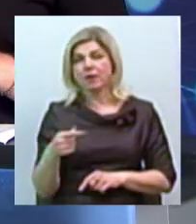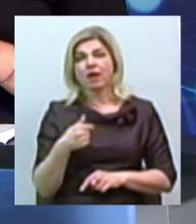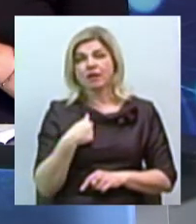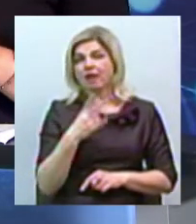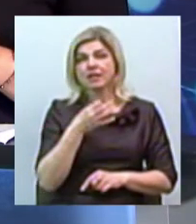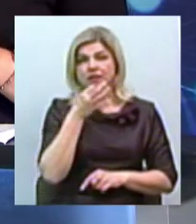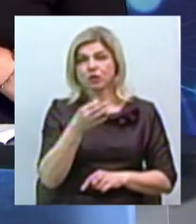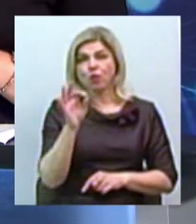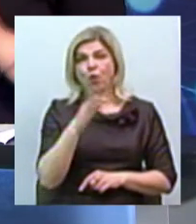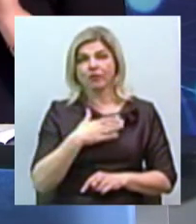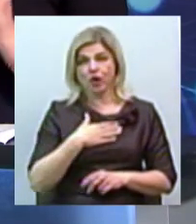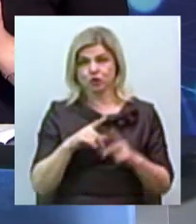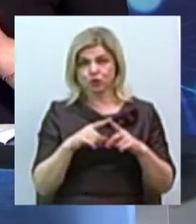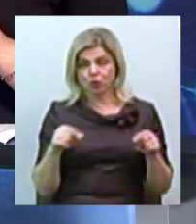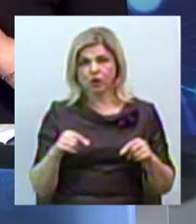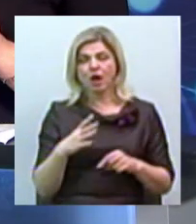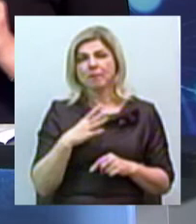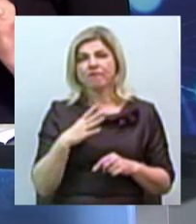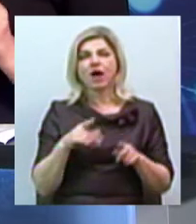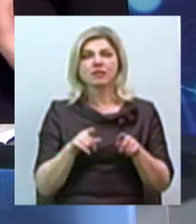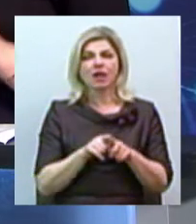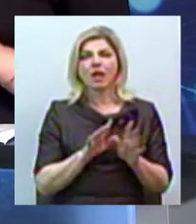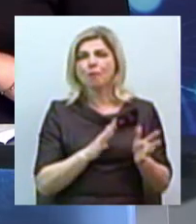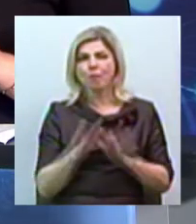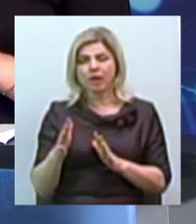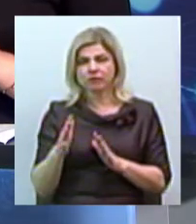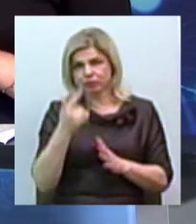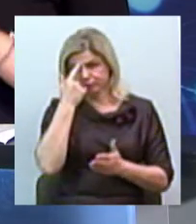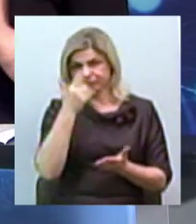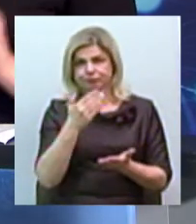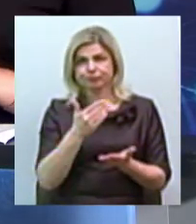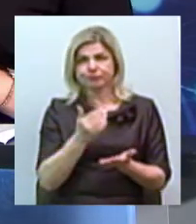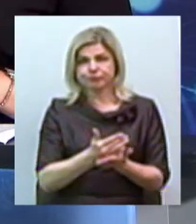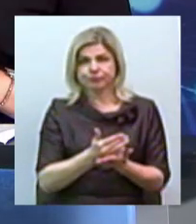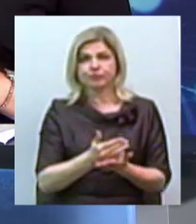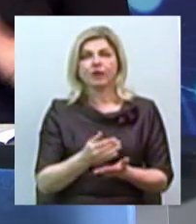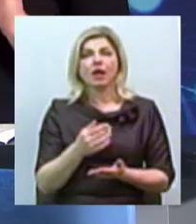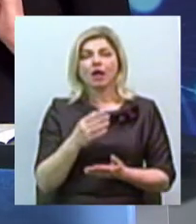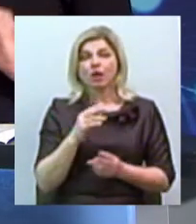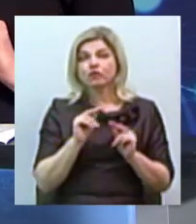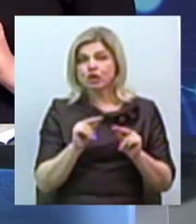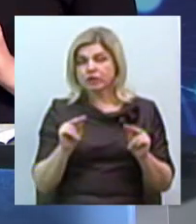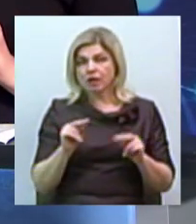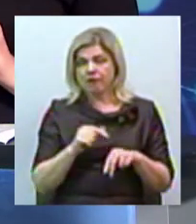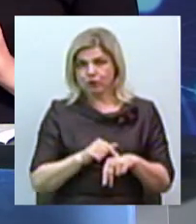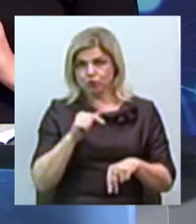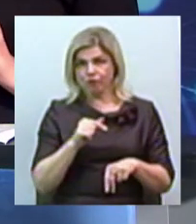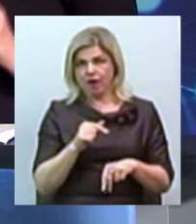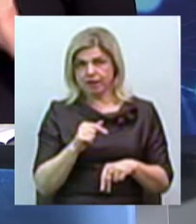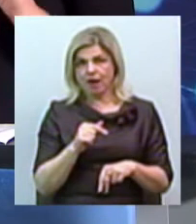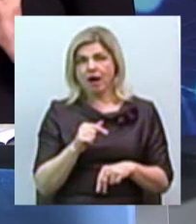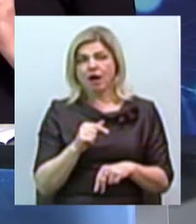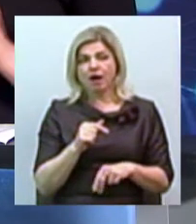школу, але бувають такі моменти упередженості. І вчитель, можливо, я не говорю про себе, вчитель відчуває це,